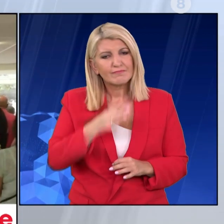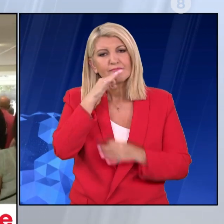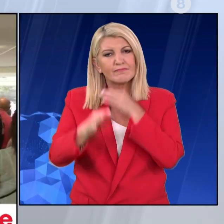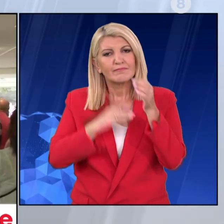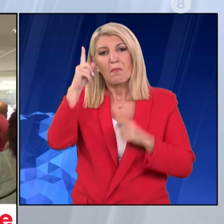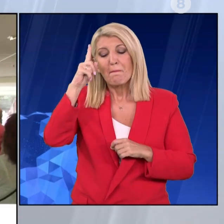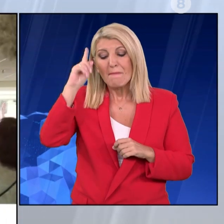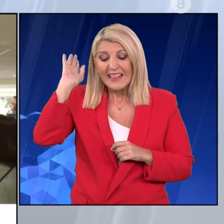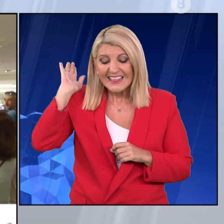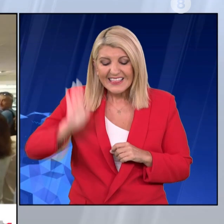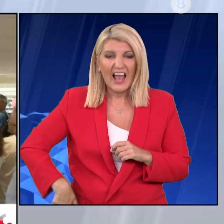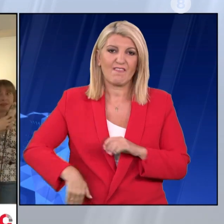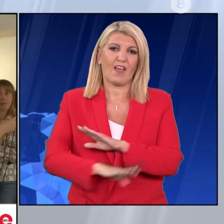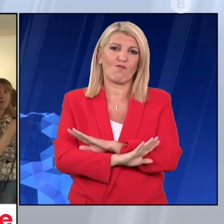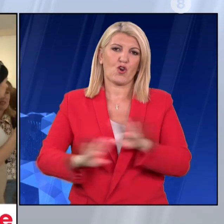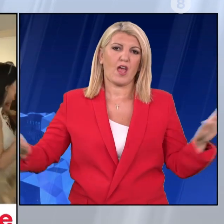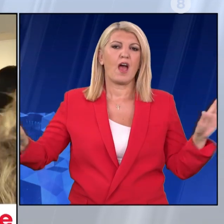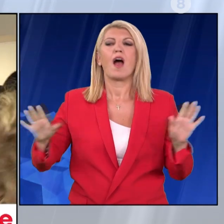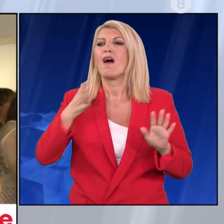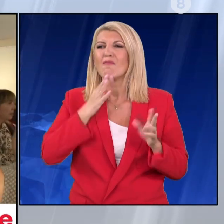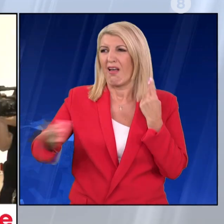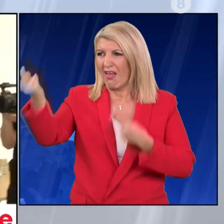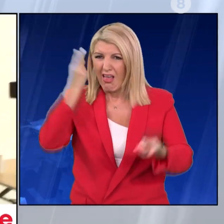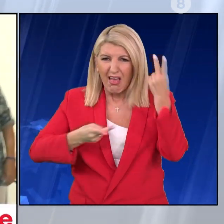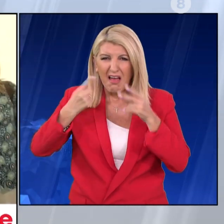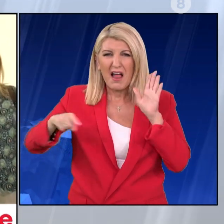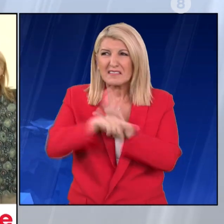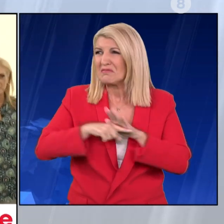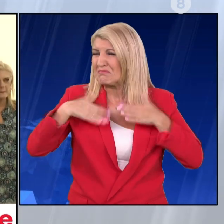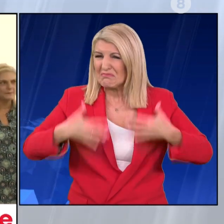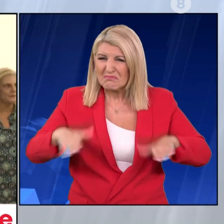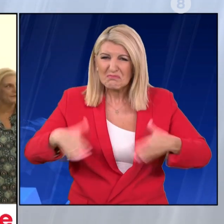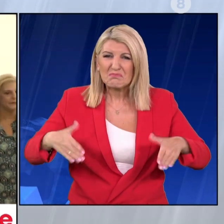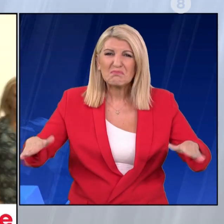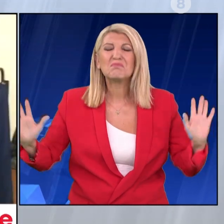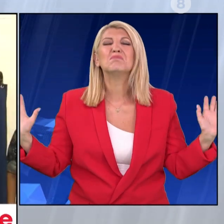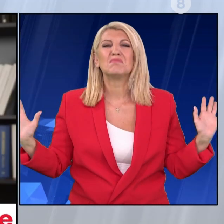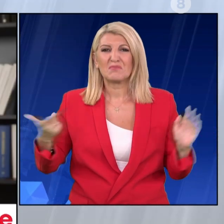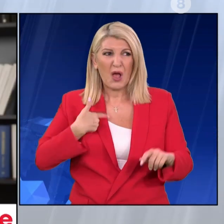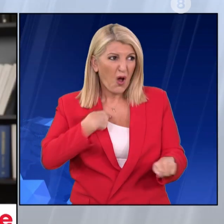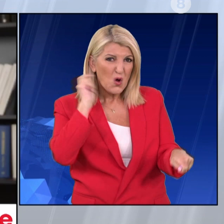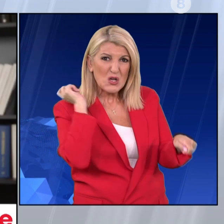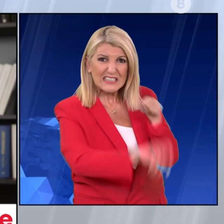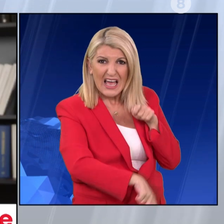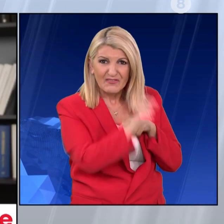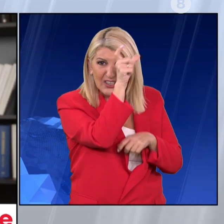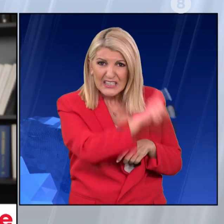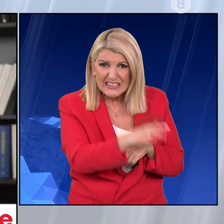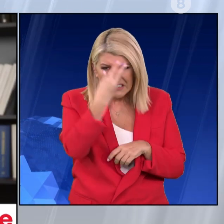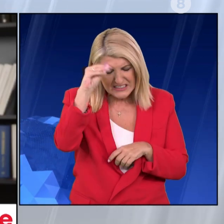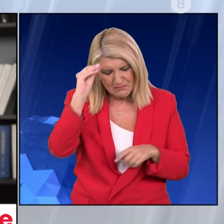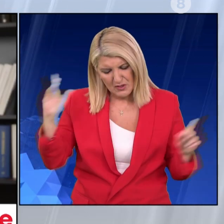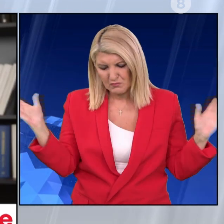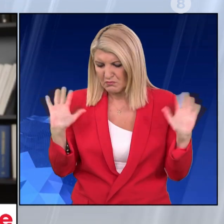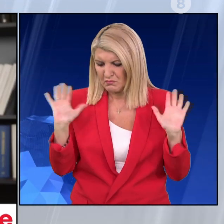όπως είπε απάντηση στις προβοκάτσιες στο πρόσωπό της και για όσα της καταλογίζουν ότι υπονόμευσε τον αλέξη τσίπρα ζητώ και από το συνυποψήφιό μου